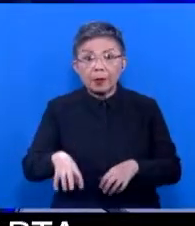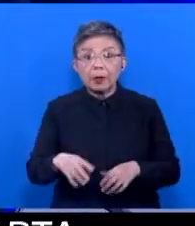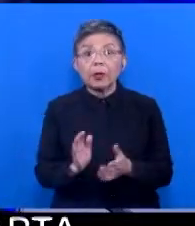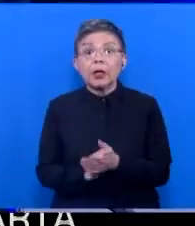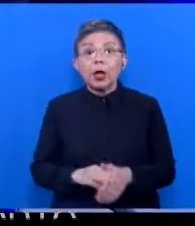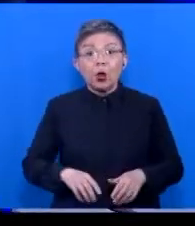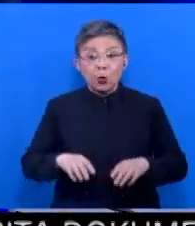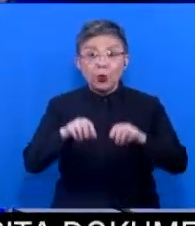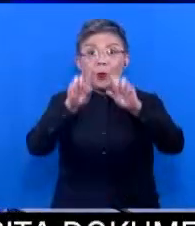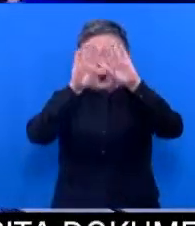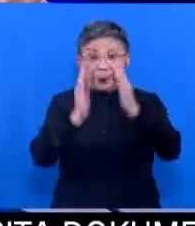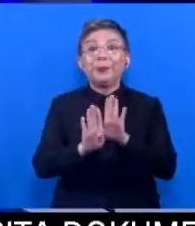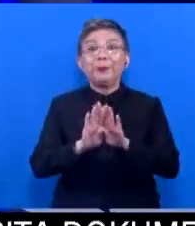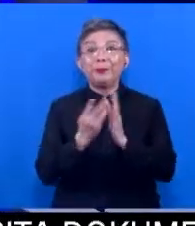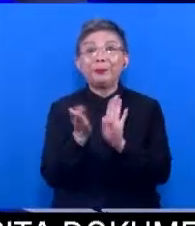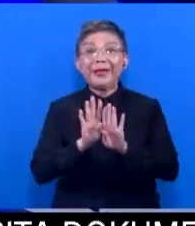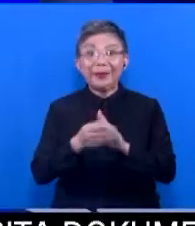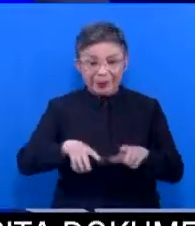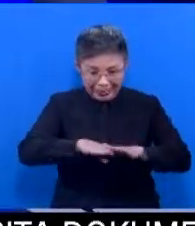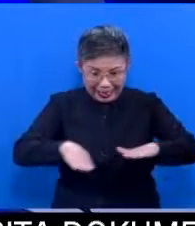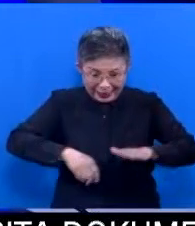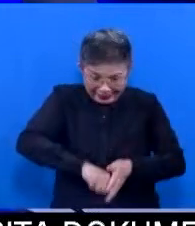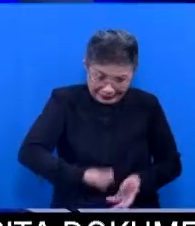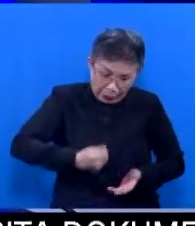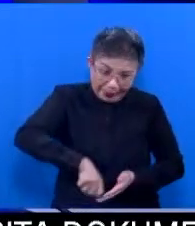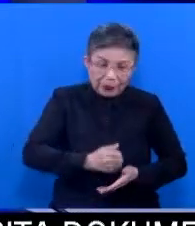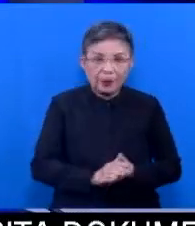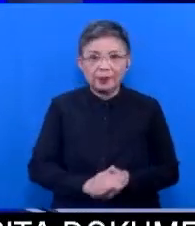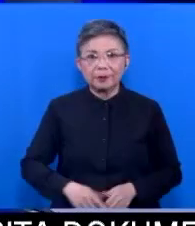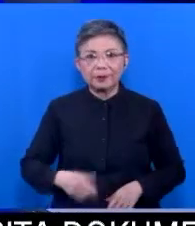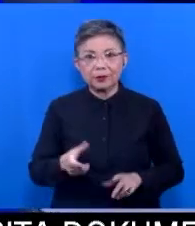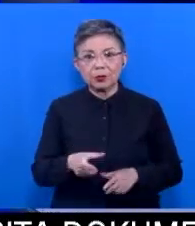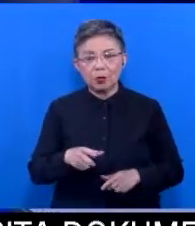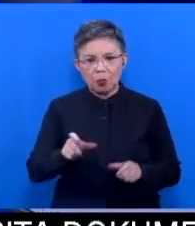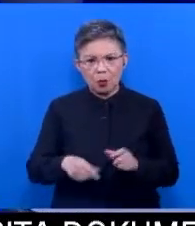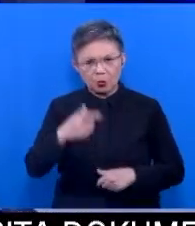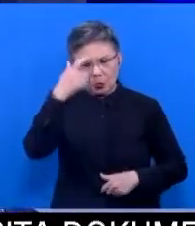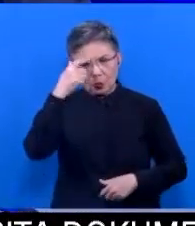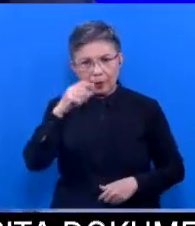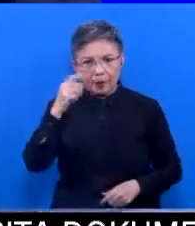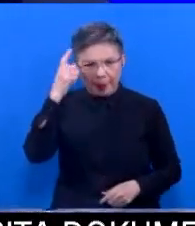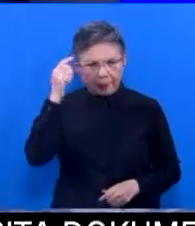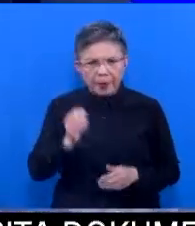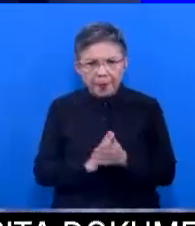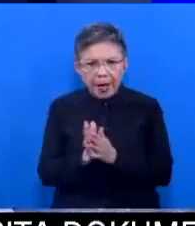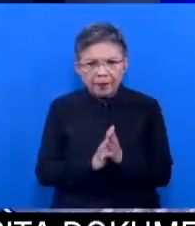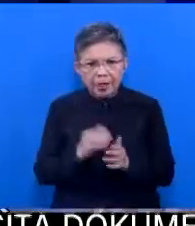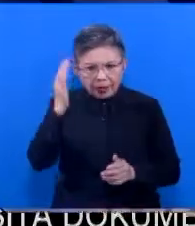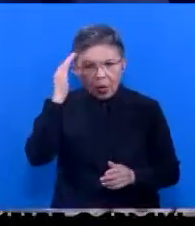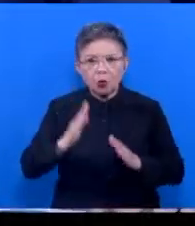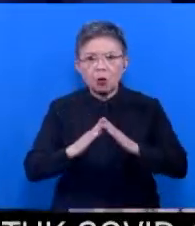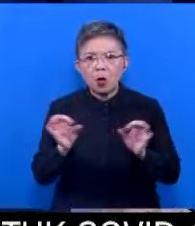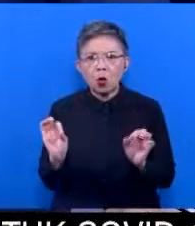juga kusen dan keramik lantai. Kriminolog menyebut para pelaku tergolong cerdik karena lihai memanfaatkan kelengahan pemilik